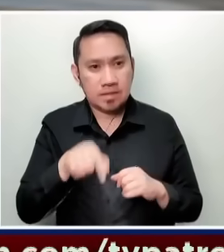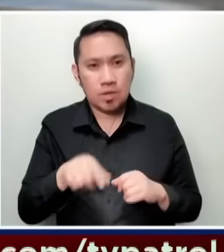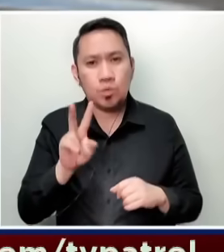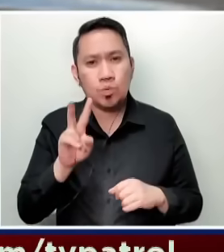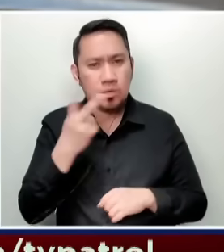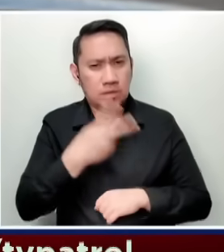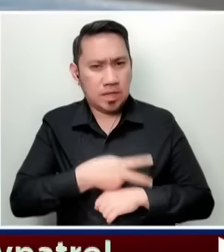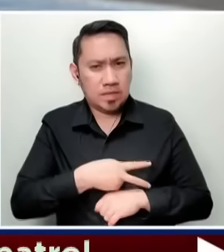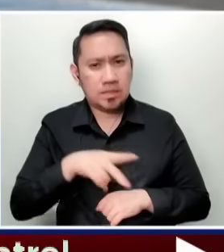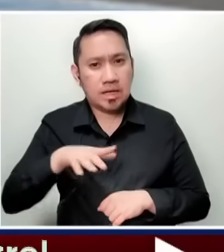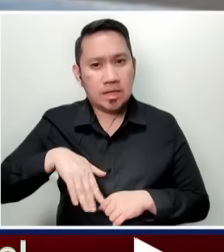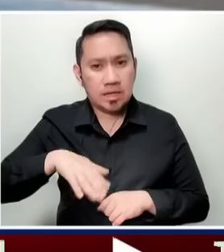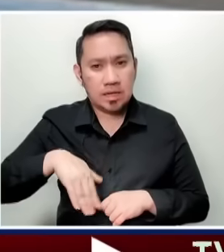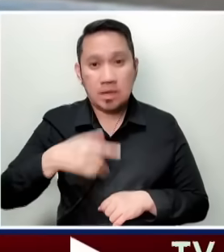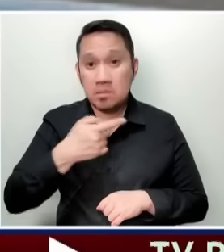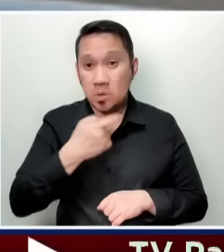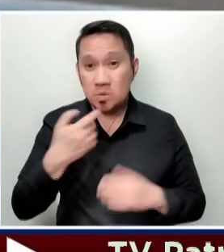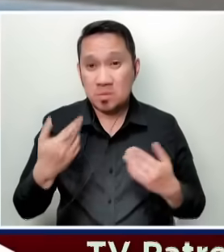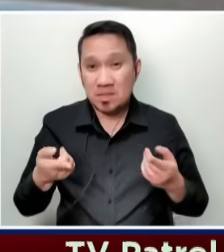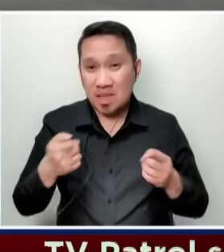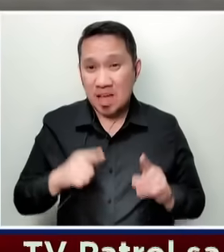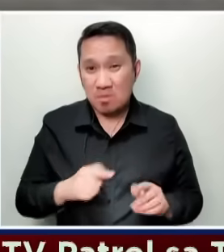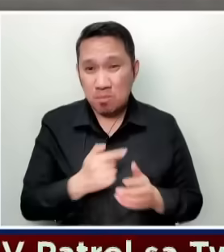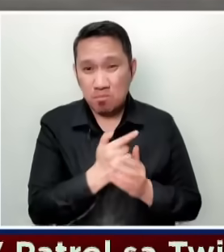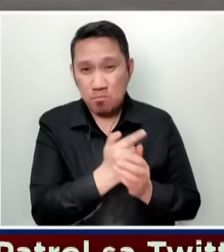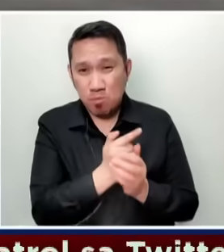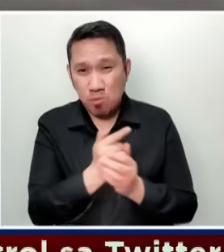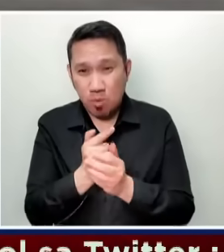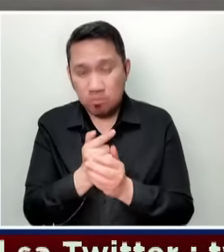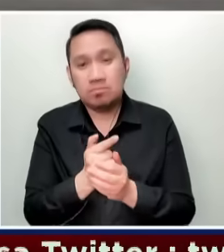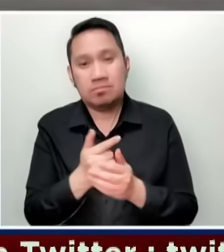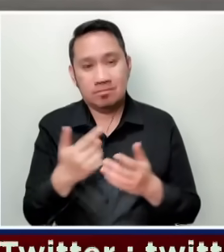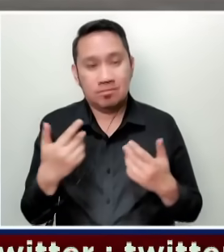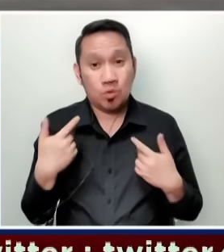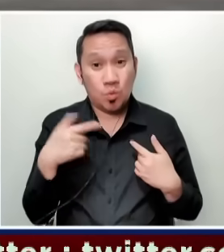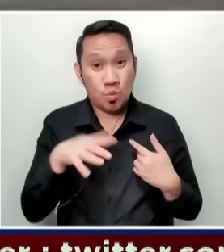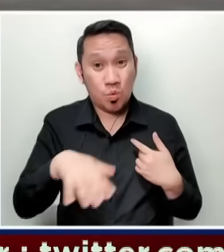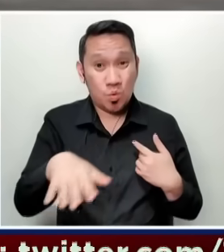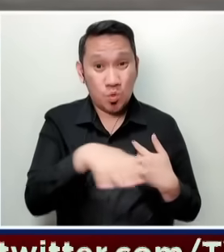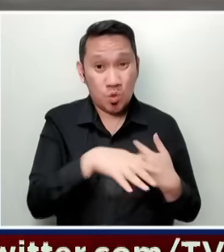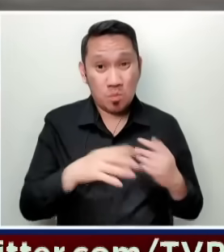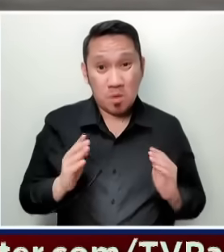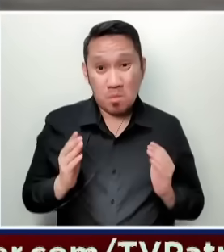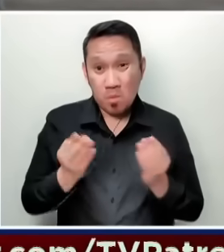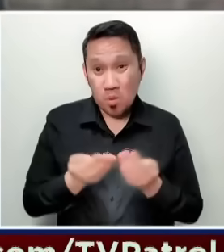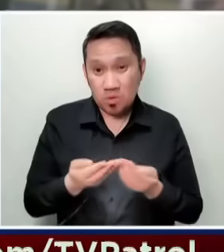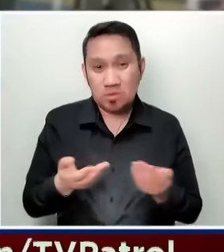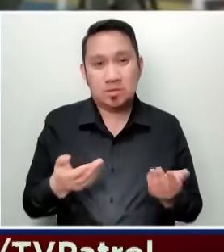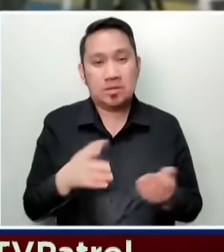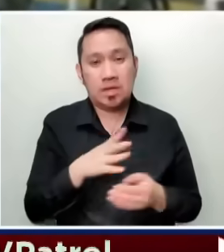dahil pinaputukan ng mga armadong suspect ang mga election officer at electoral board. Nahuli ang isa